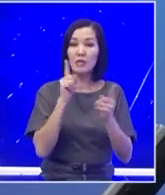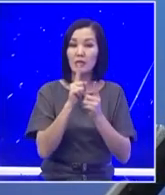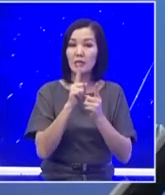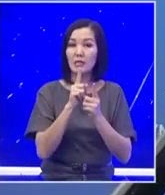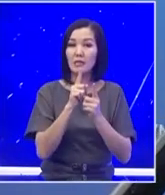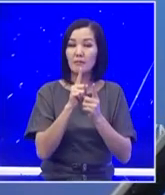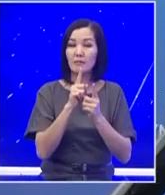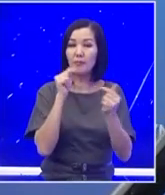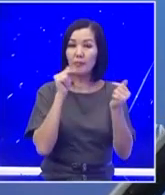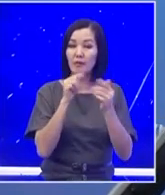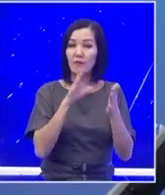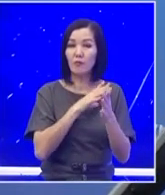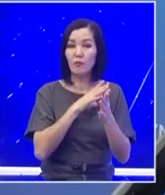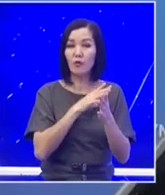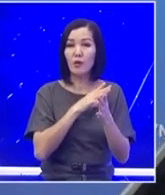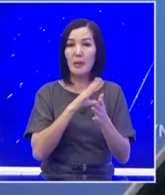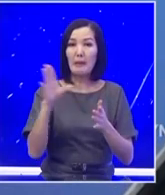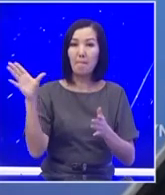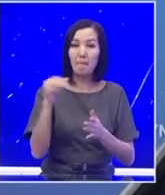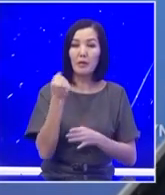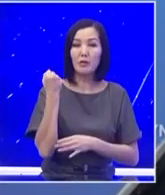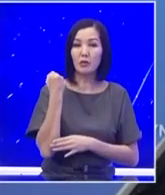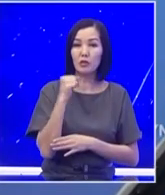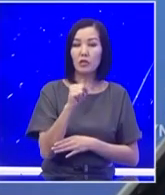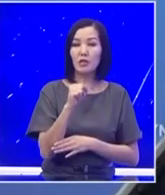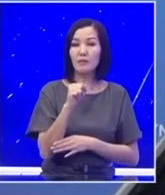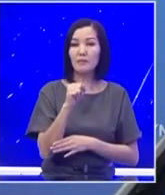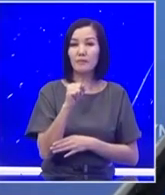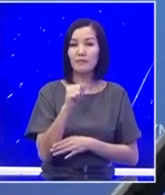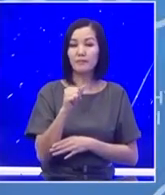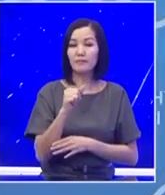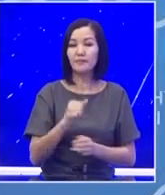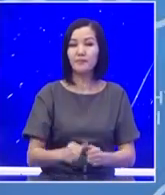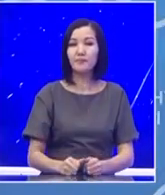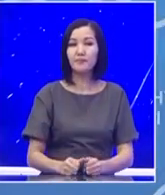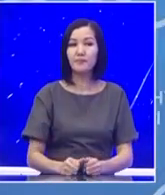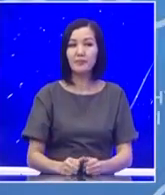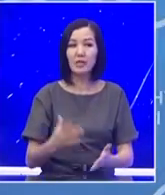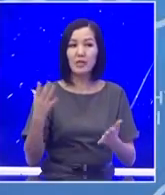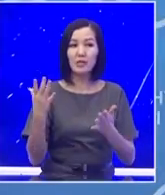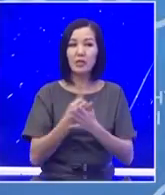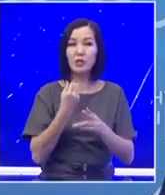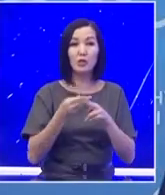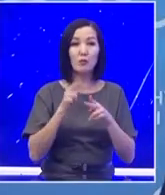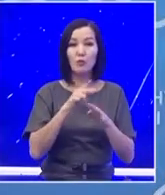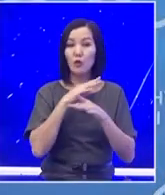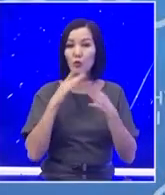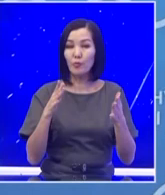кезде мен өз барлық күшімді қолыма алып, оларды жеңіп шықтым. Жетістіктерім өте көп.